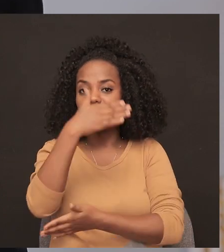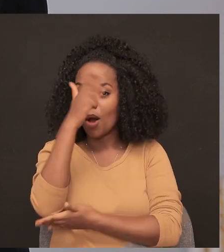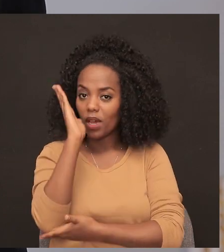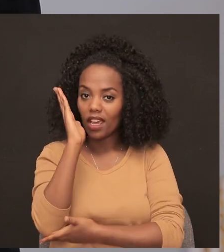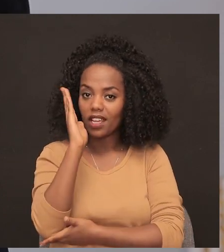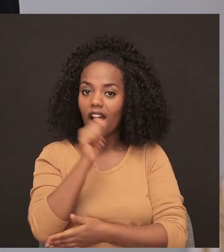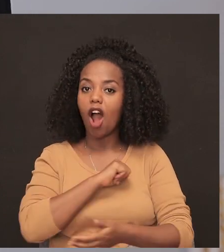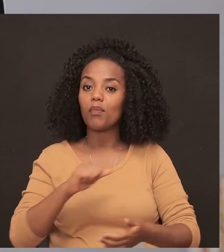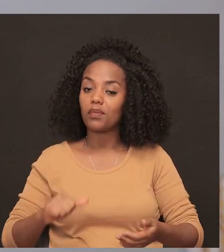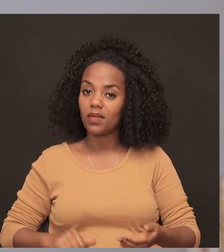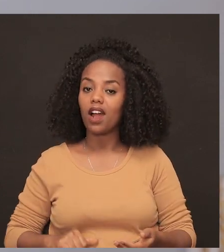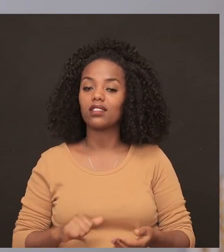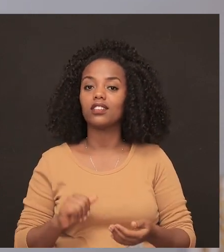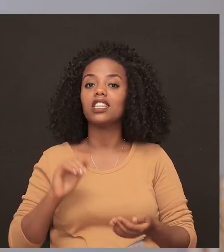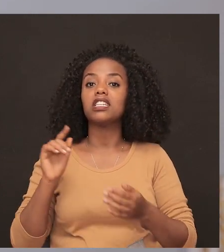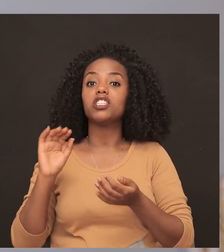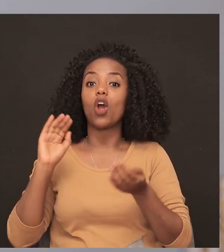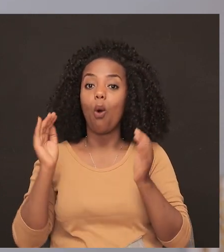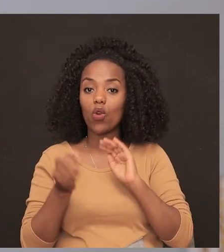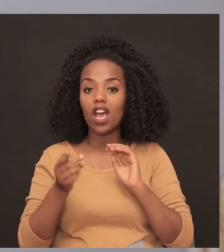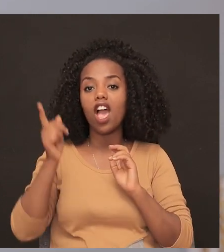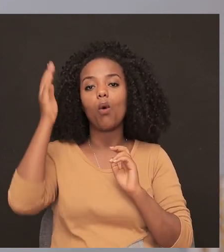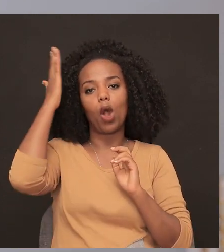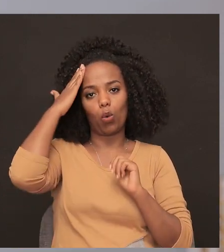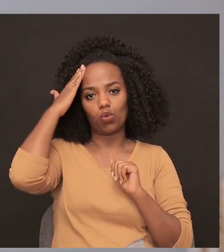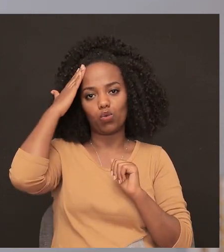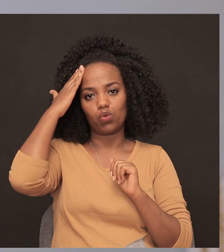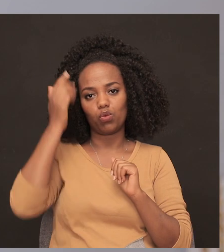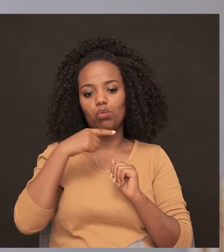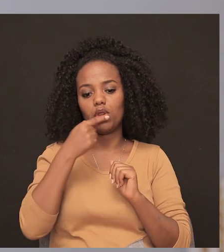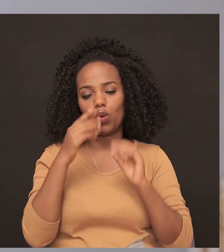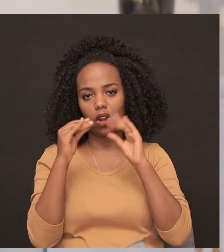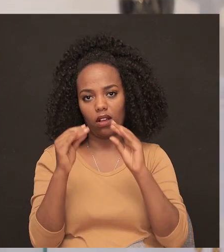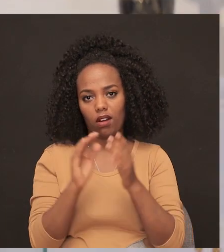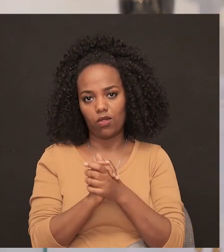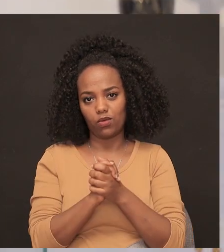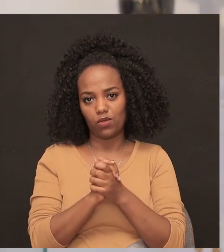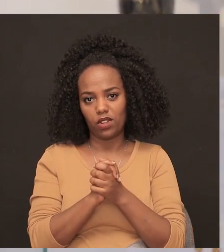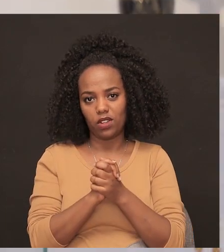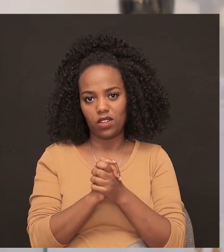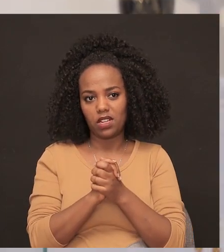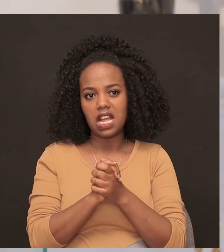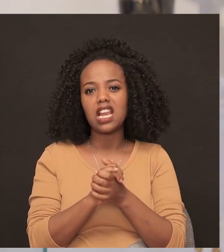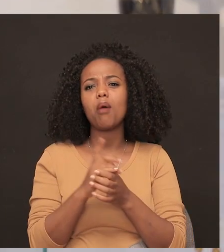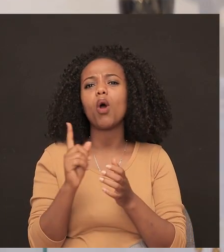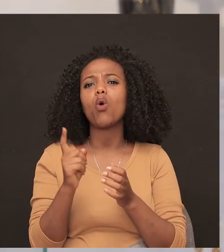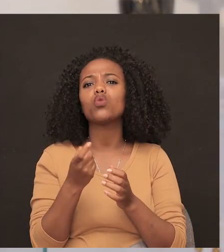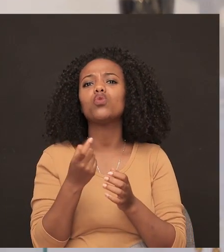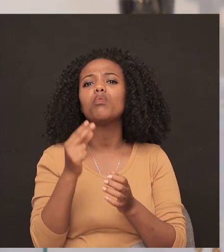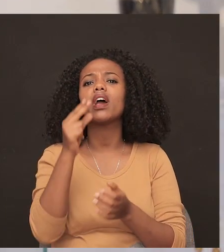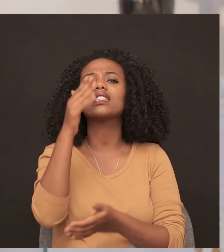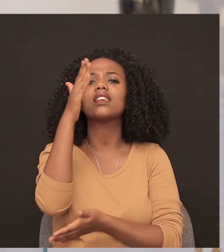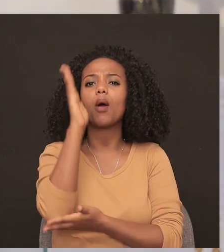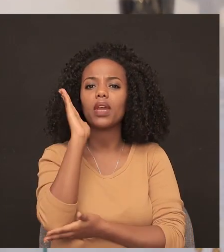እግዚአብሔር አምላክ እንደሆነ እወቁ ብለው ይናገራሉ። ለመሆኑ